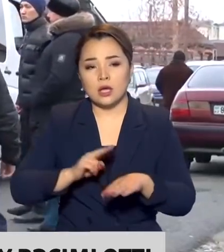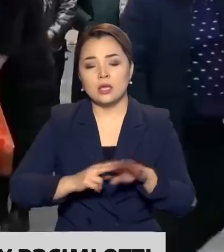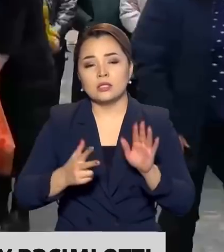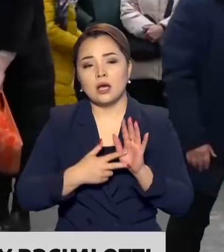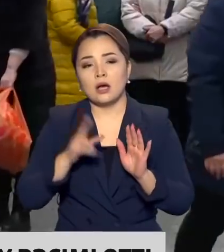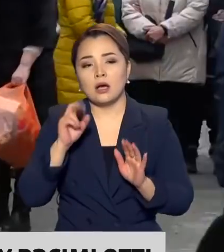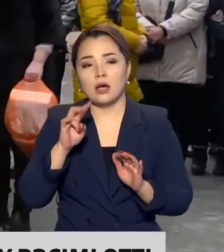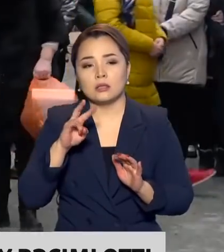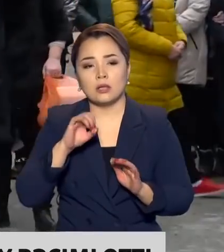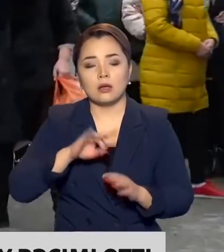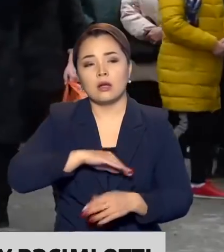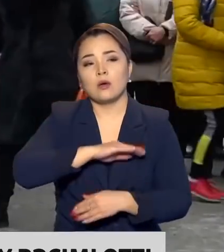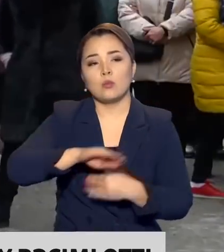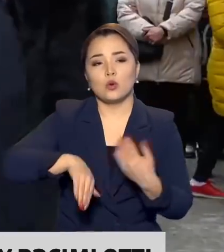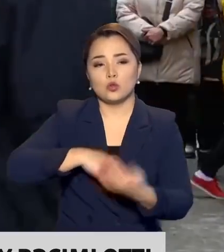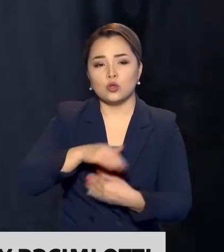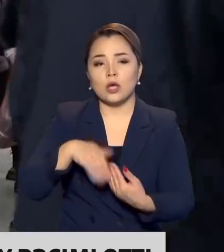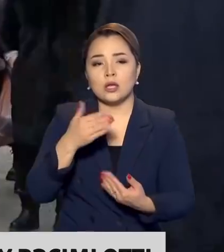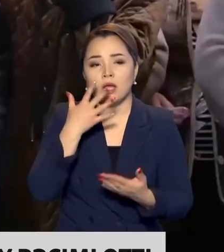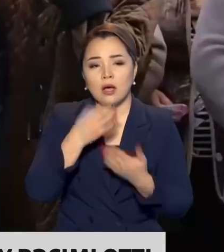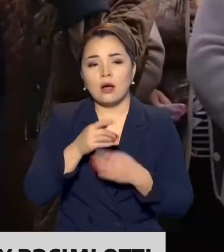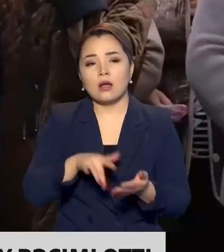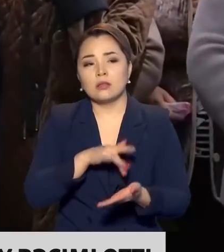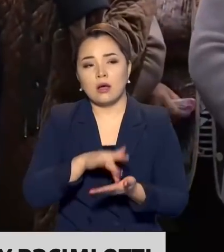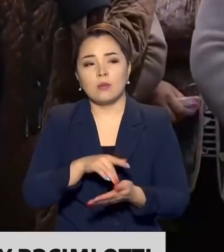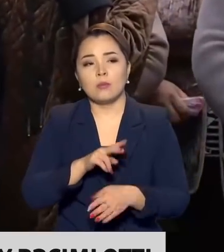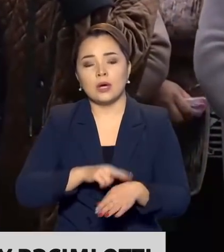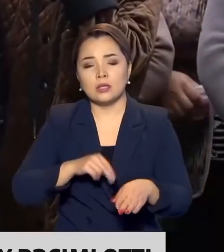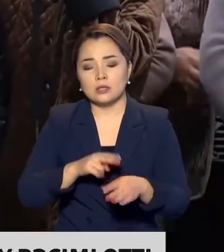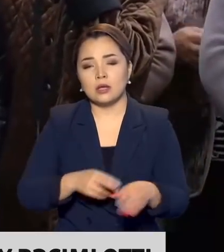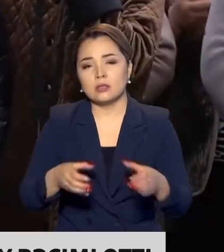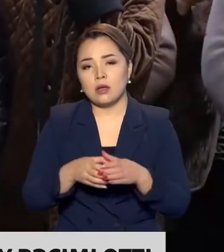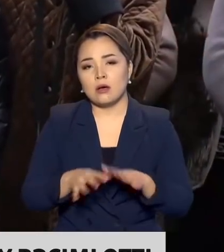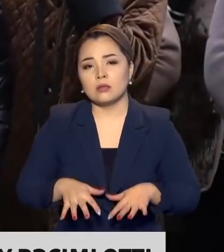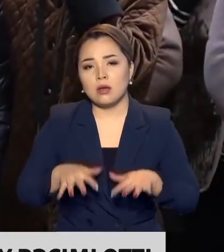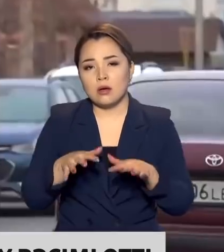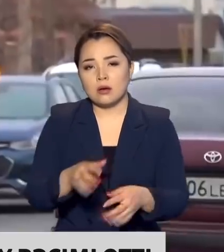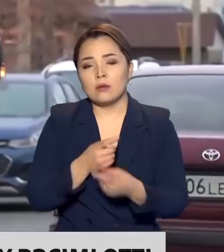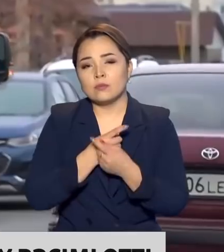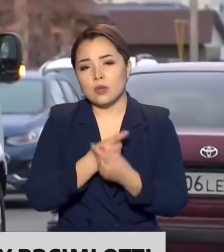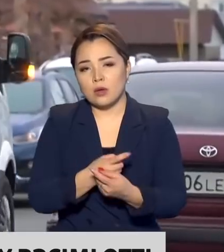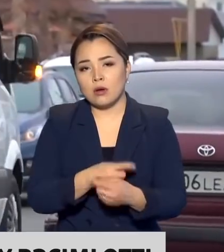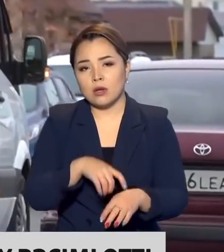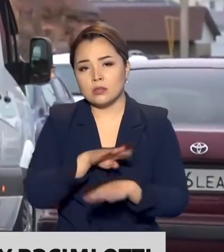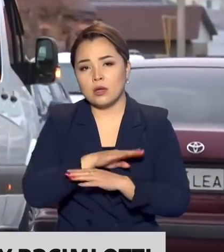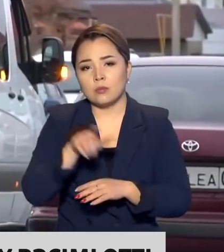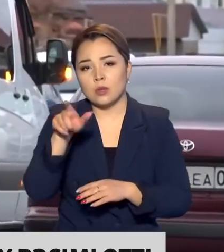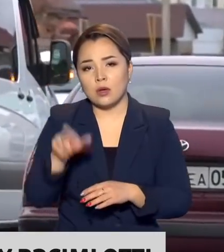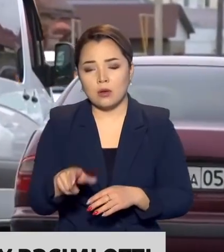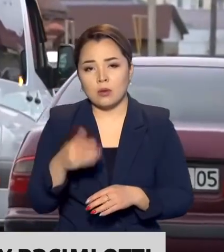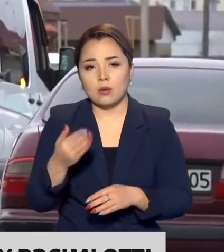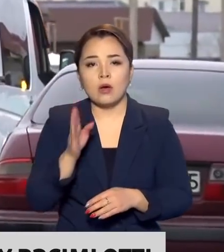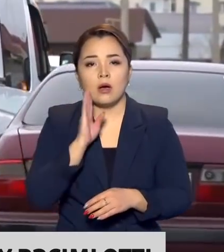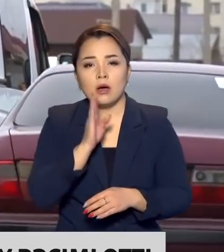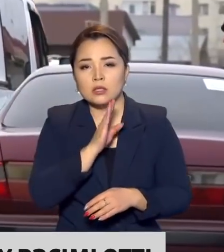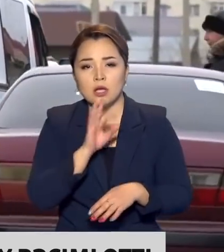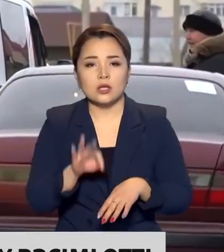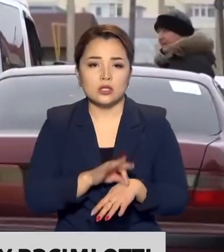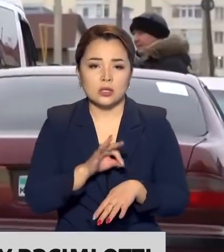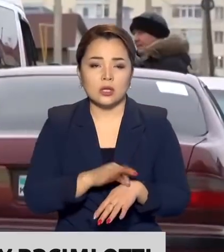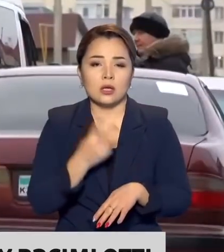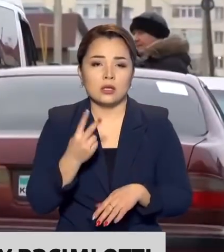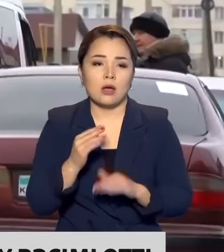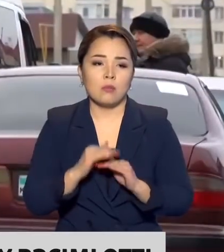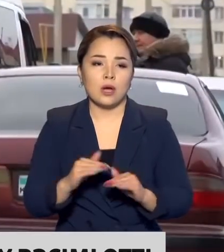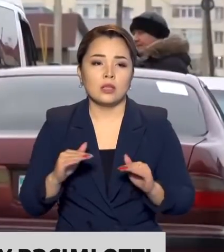8 қаңтарда бүлікшілер қалалық полиция басқармасына шабуыл жасағанда ерлікпен қаза тапты. Марқұмның артында анасы, жары және